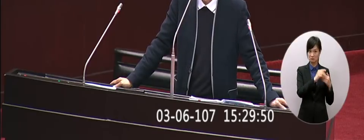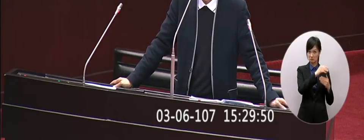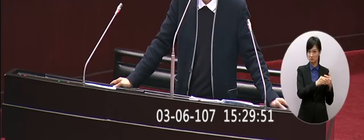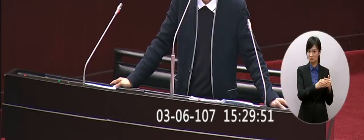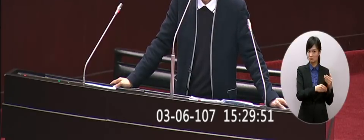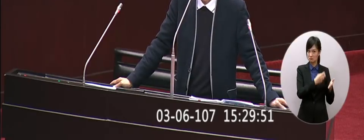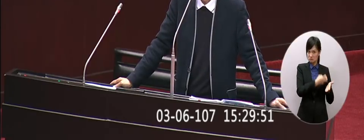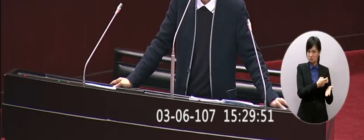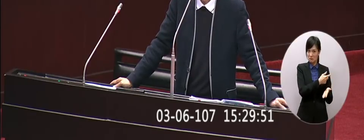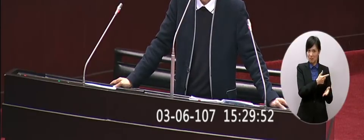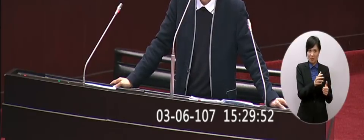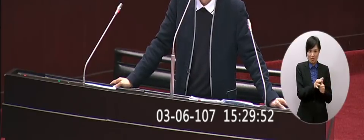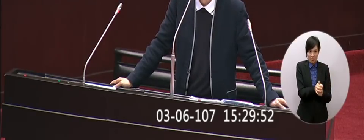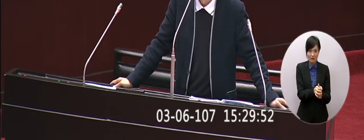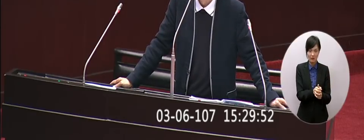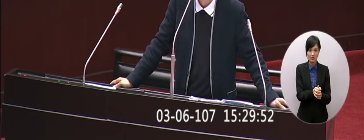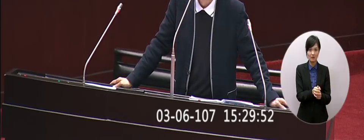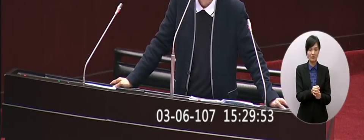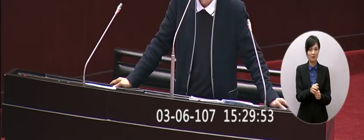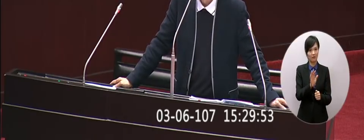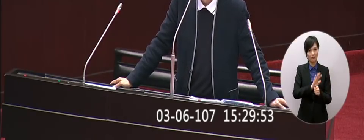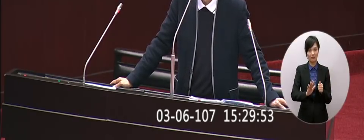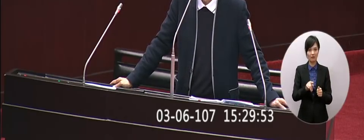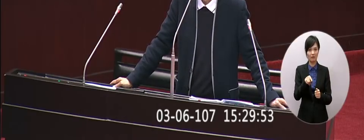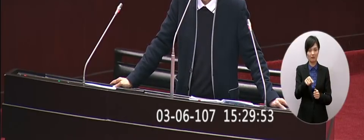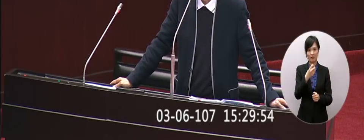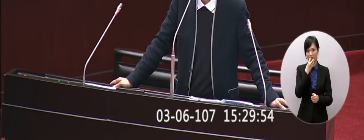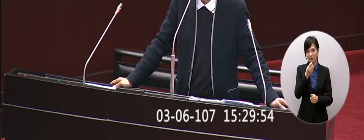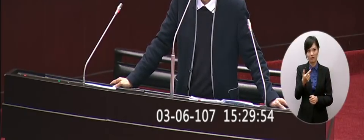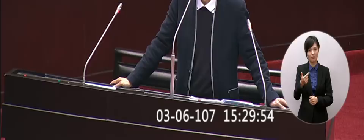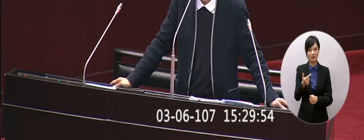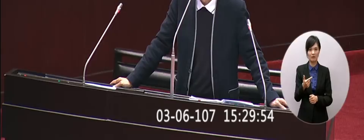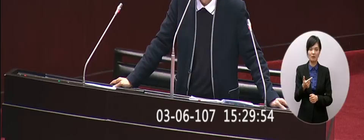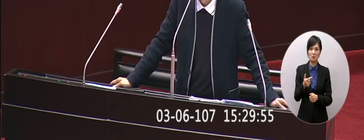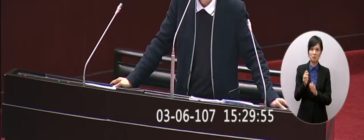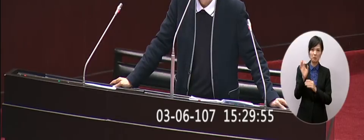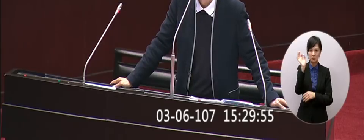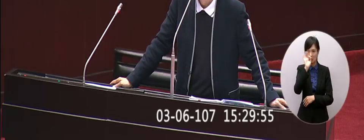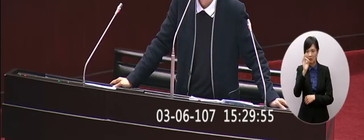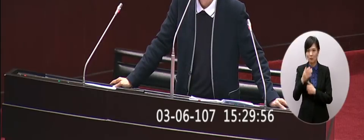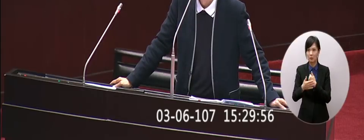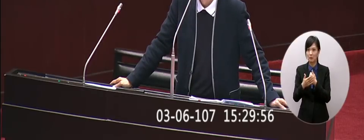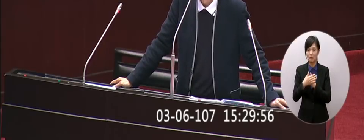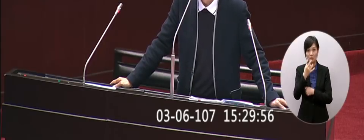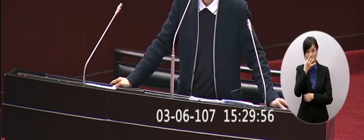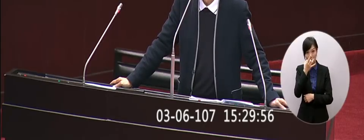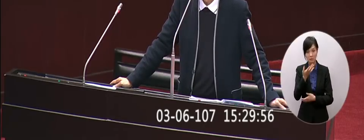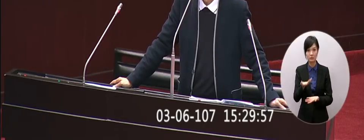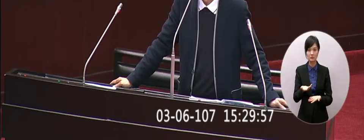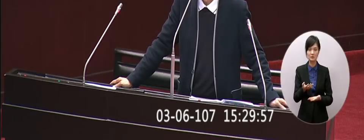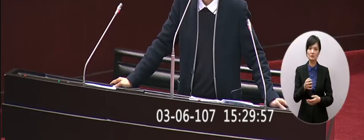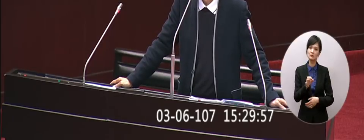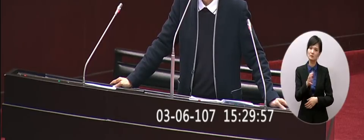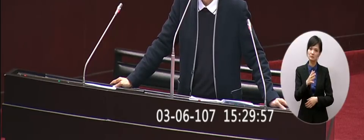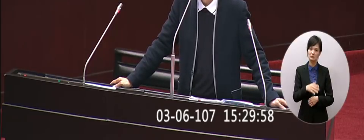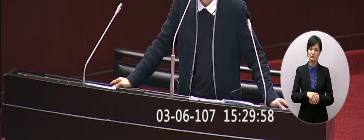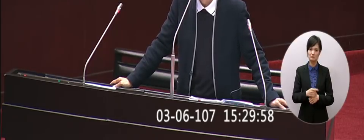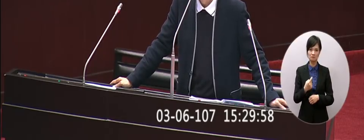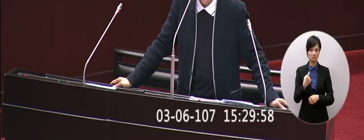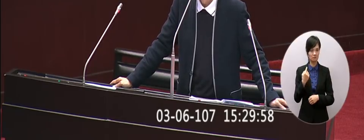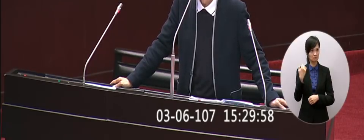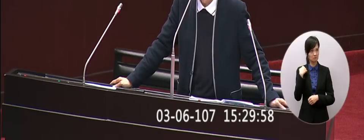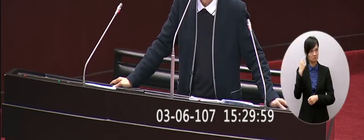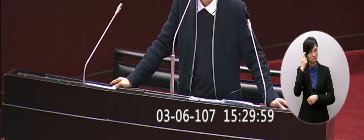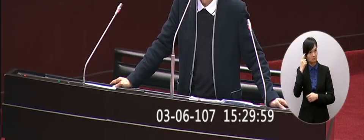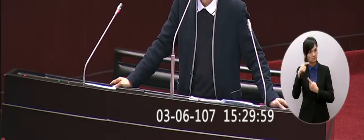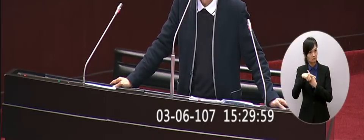门？他求助无门的原因，我归纳起来大概有3D。他的3D